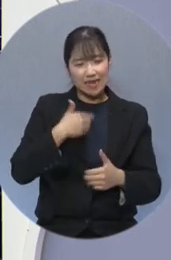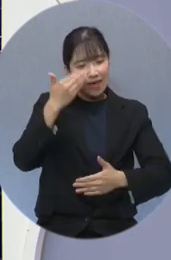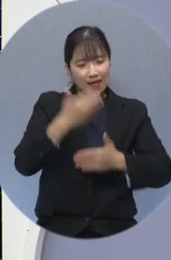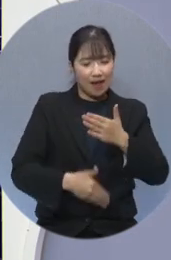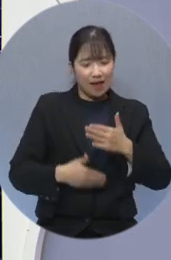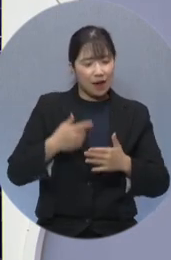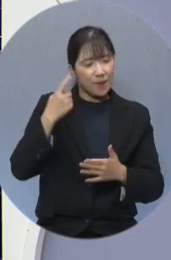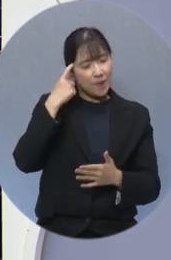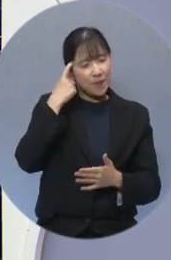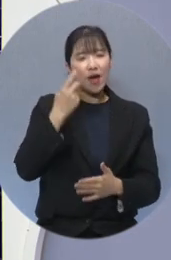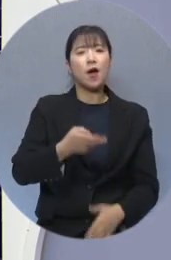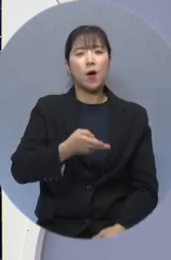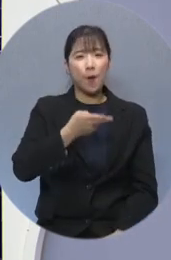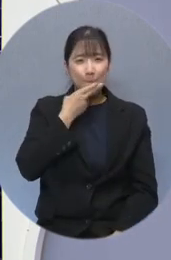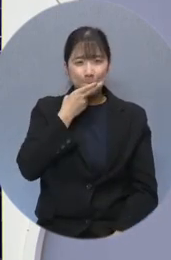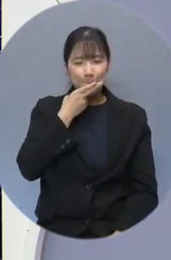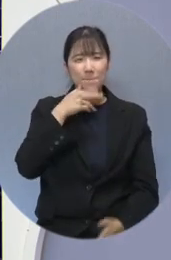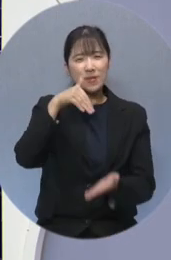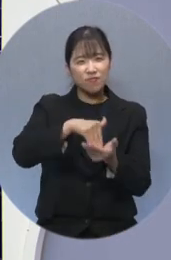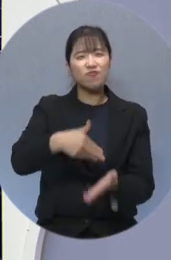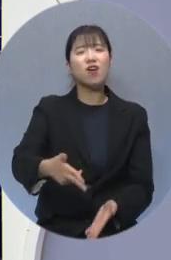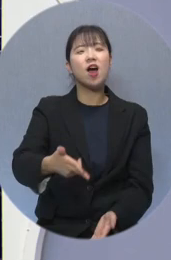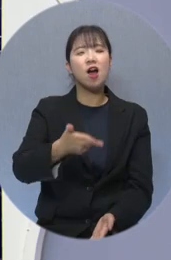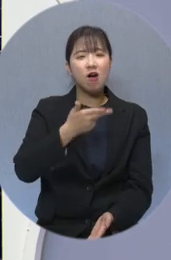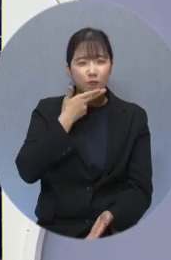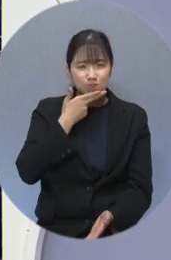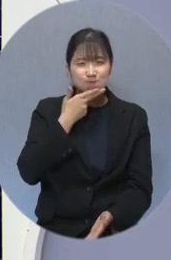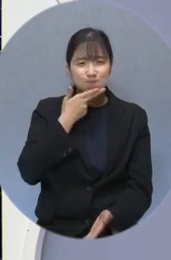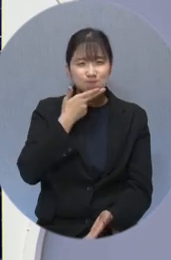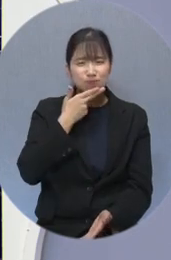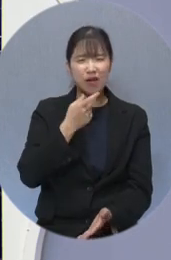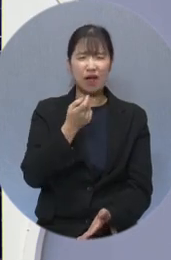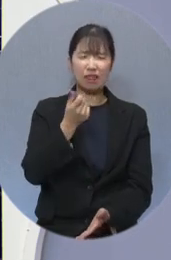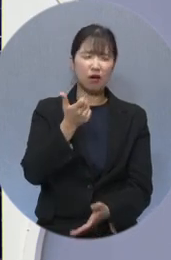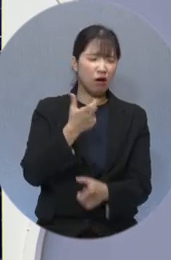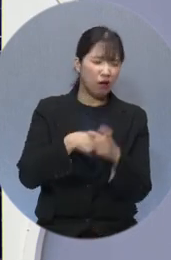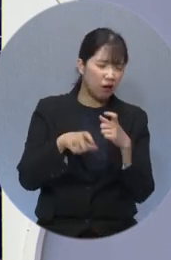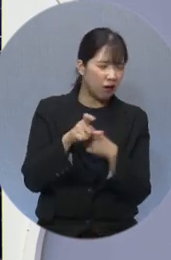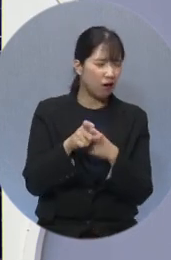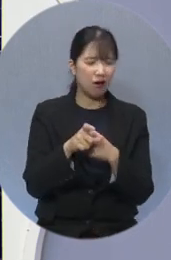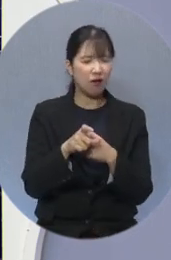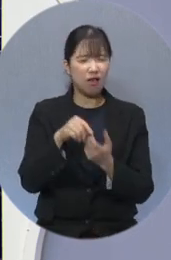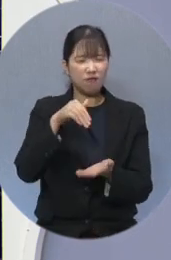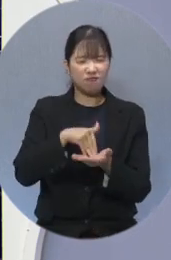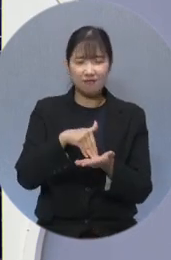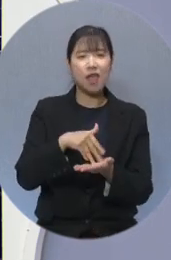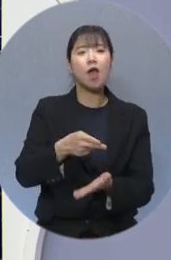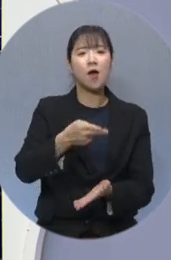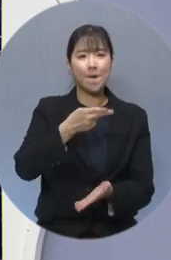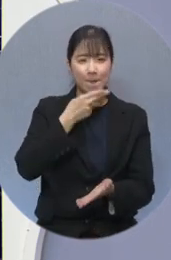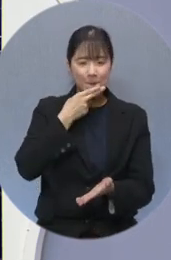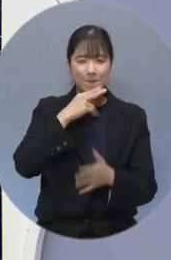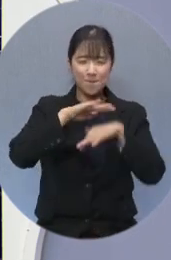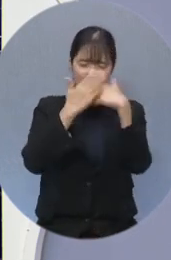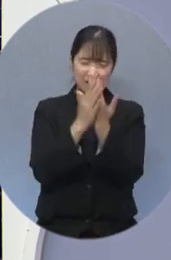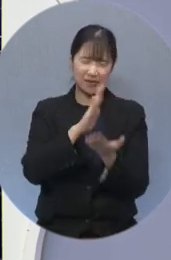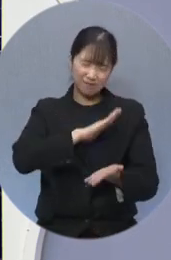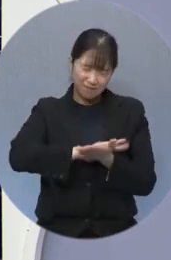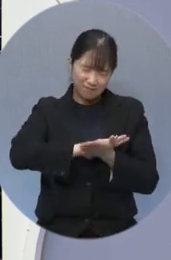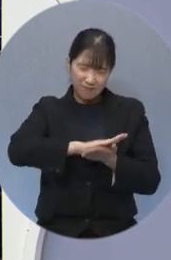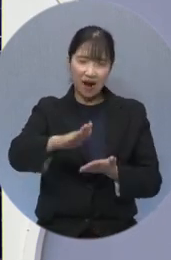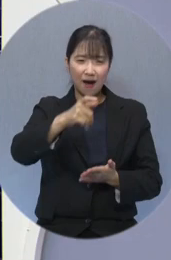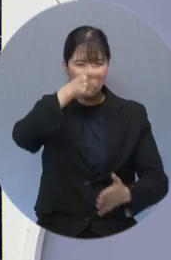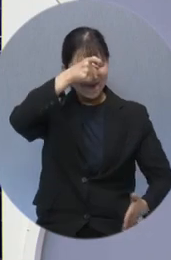남는 소회가 없도록 후회가 조금 더 할 걸 뭐 이런 거는 없도록 하겠다는 게 예, 고집스럽게